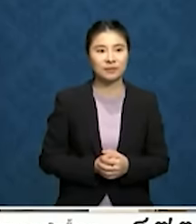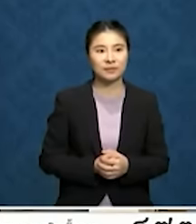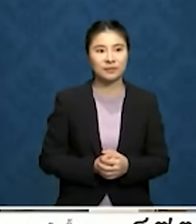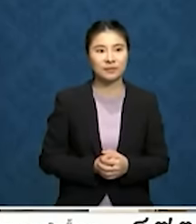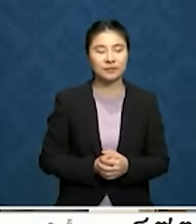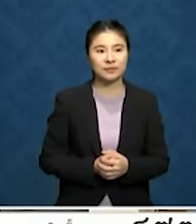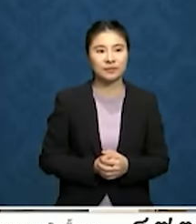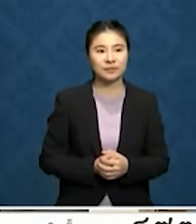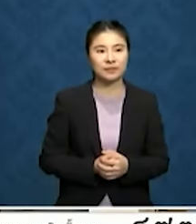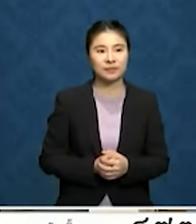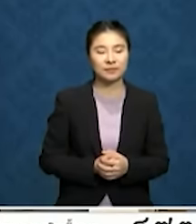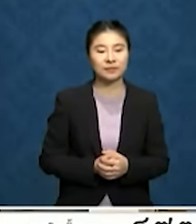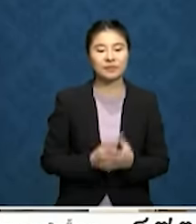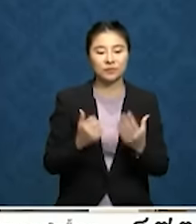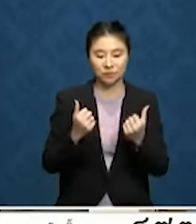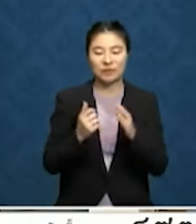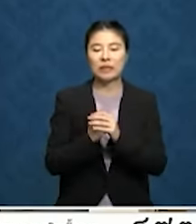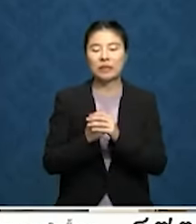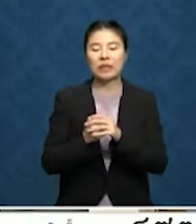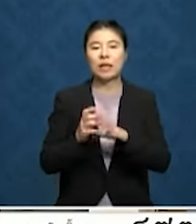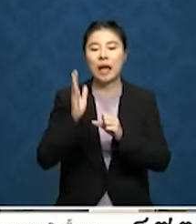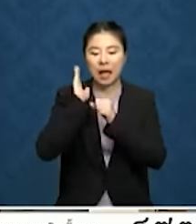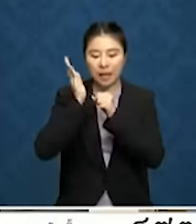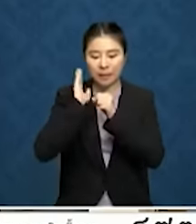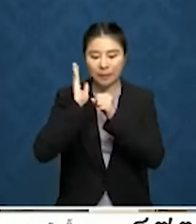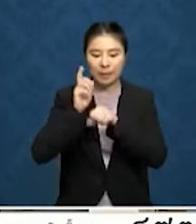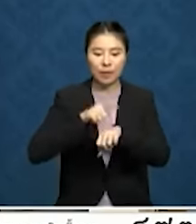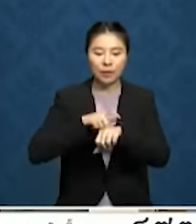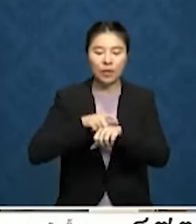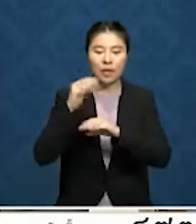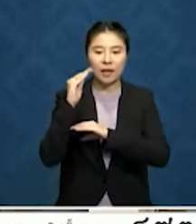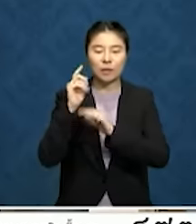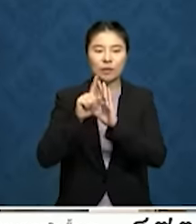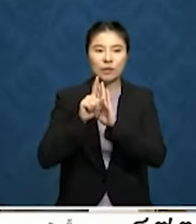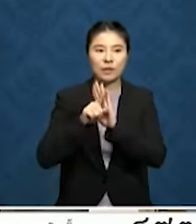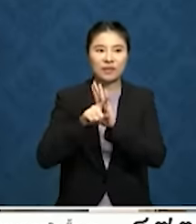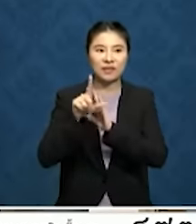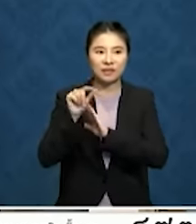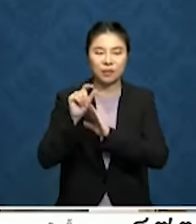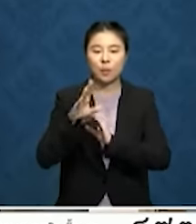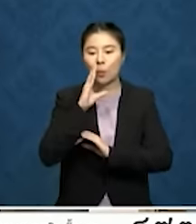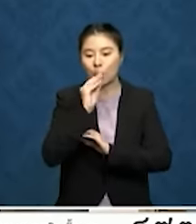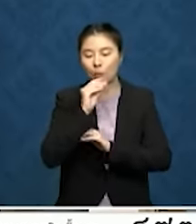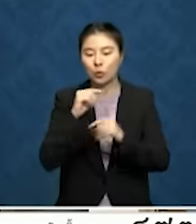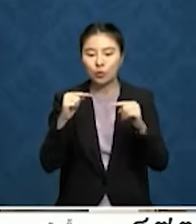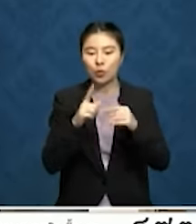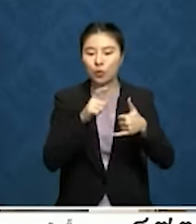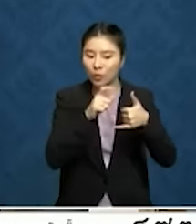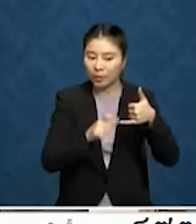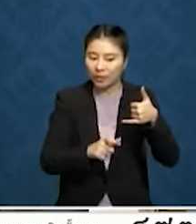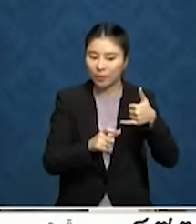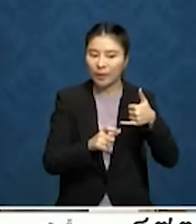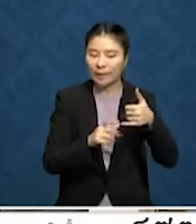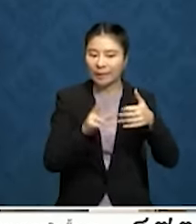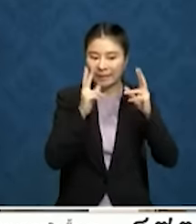ว่าขอให้มีการอภิปรายโดยไม่ล้ำไปถึงเรื่องคุณสมบัตินะครับเพราะผมบอกแล้วว่าเราสภาเราไม่ตัดสินใจเรื่องสมบั